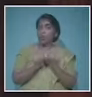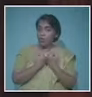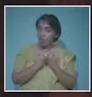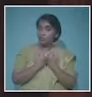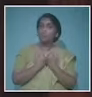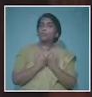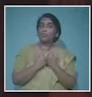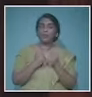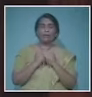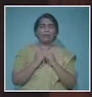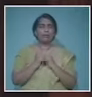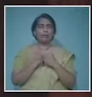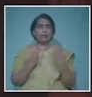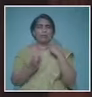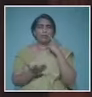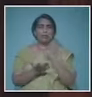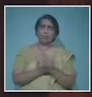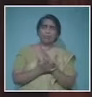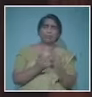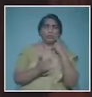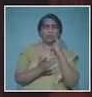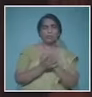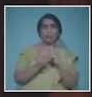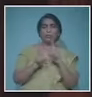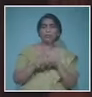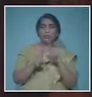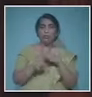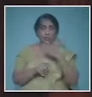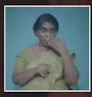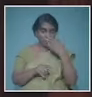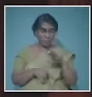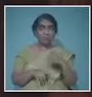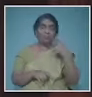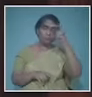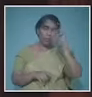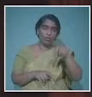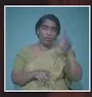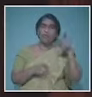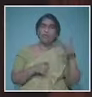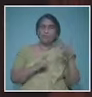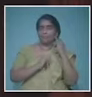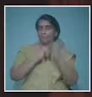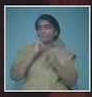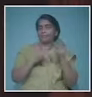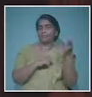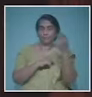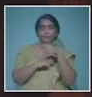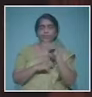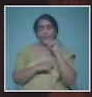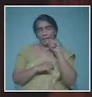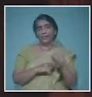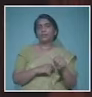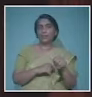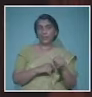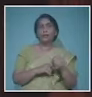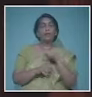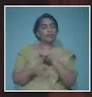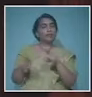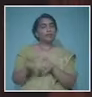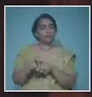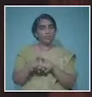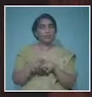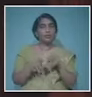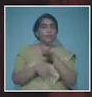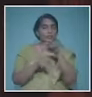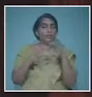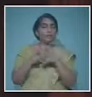කියන්නේ කර කියා ගන්න දෙයක් නැති අය වගේම යම්කිසි හැකියාවක් තියෙනත් ඉන්නවයි කියලා දෝෂ ආරෝපණයක් සමාජයේ තියෙන එක ඇත්ත. ඒක නිසා තමයි